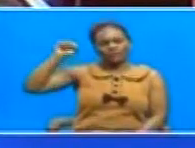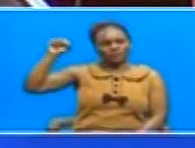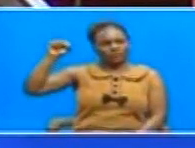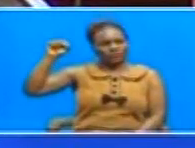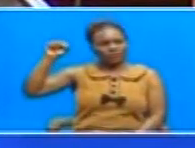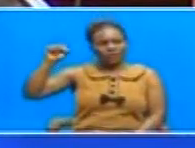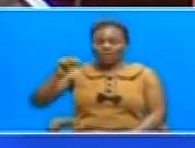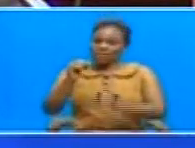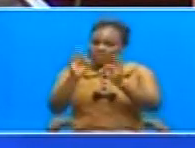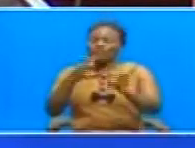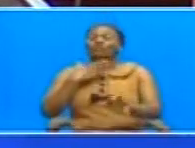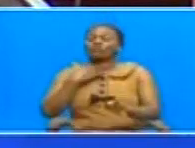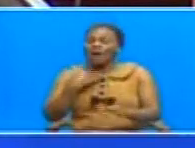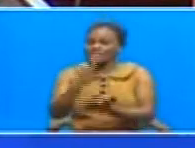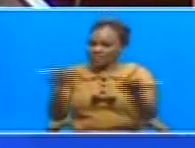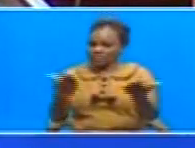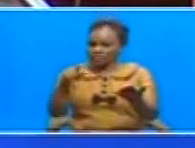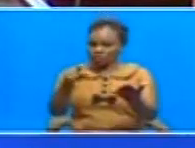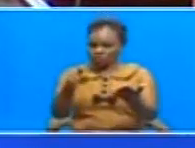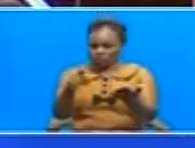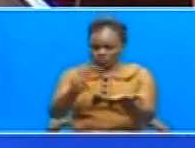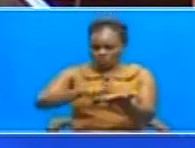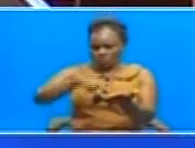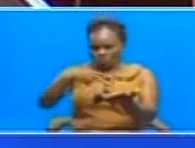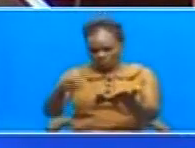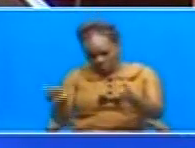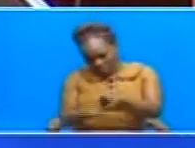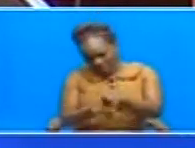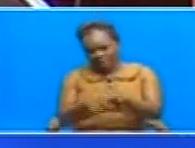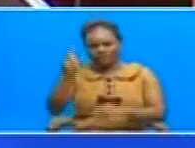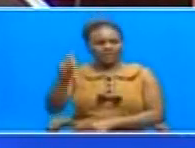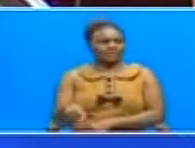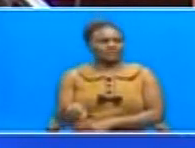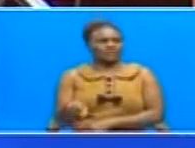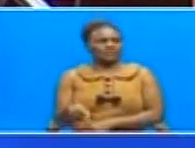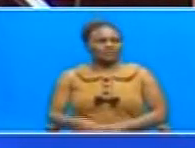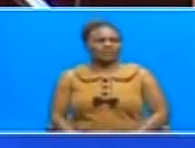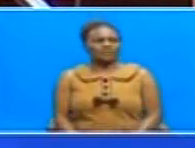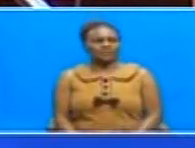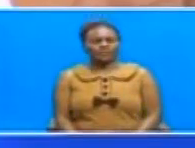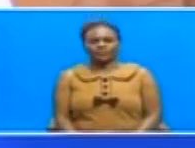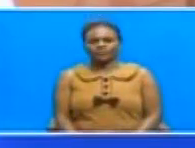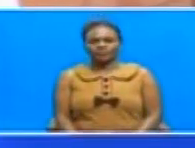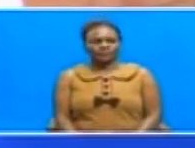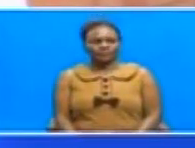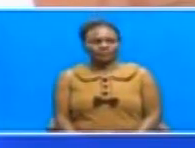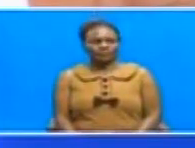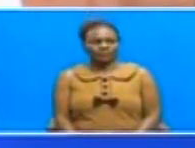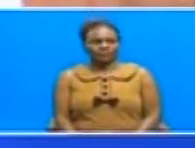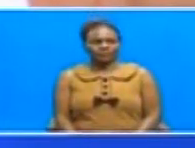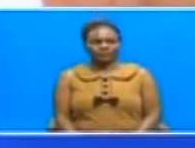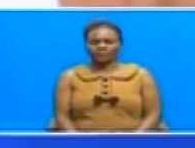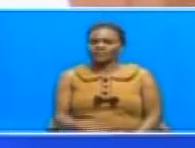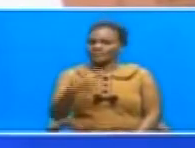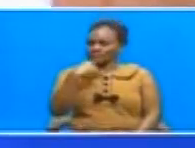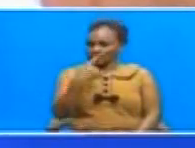Mtaka cha uvunguni, mimi nitainama, na usinitumie kwa njia mbaya, nitumie kwa njia inayofaa. Umesema